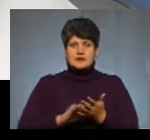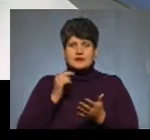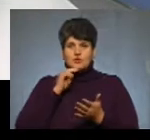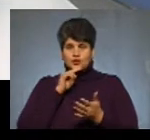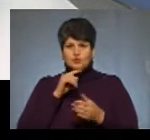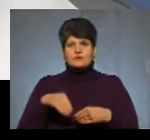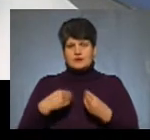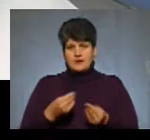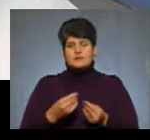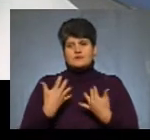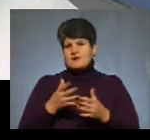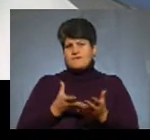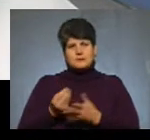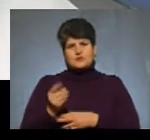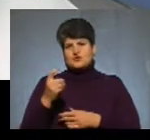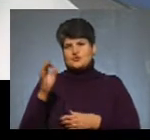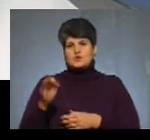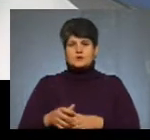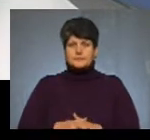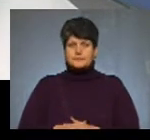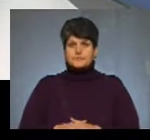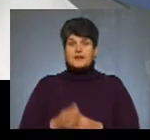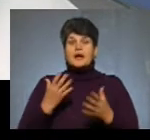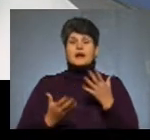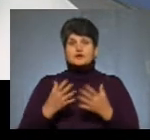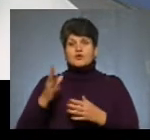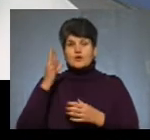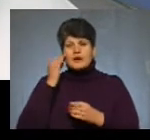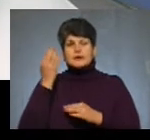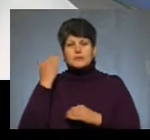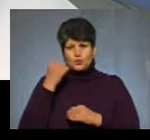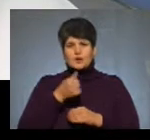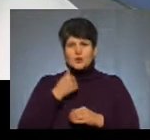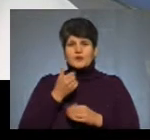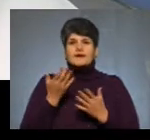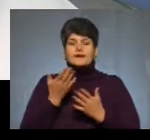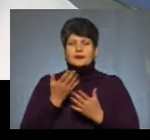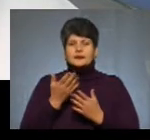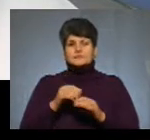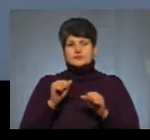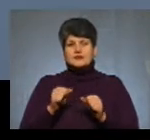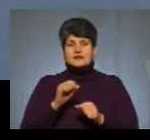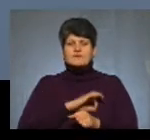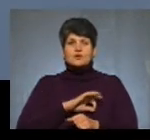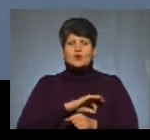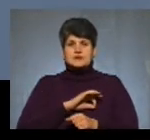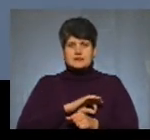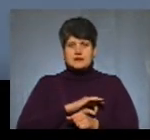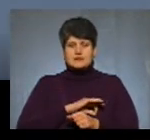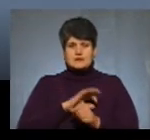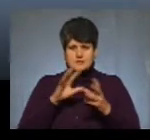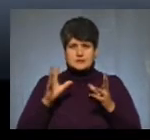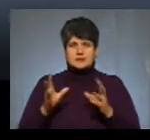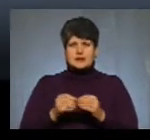подали заяву, вона виплачена 100%. А якщо все ж таки врахувати і минулі роки, то які тенденції у споживанні